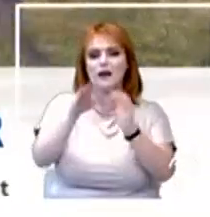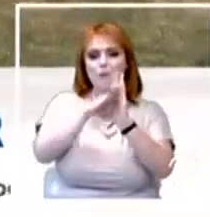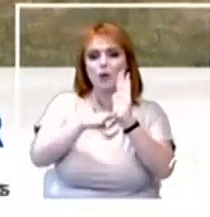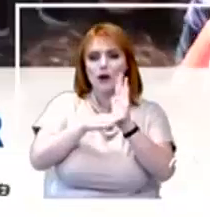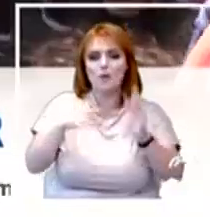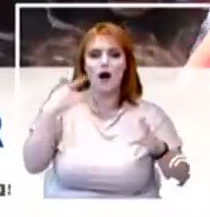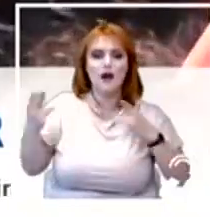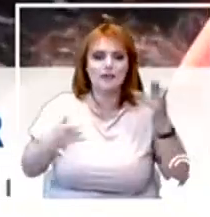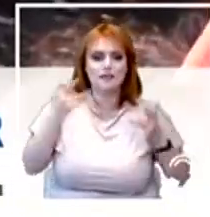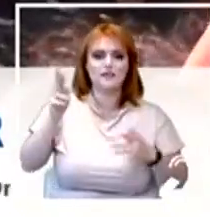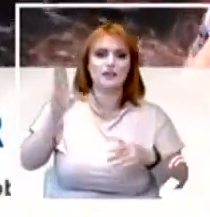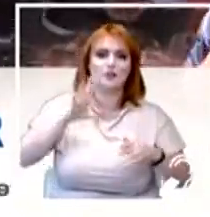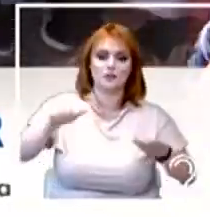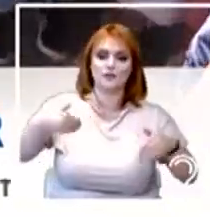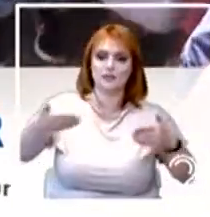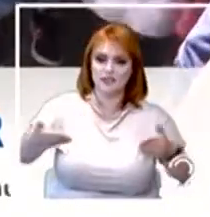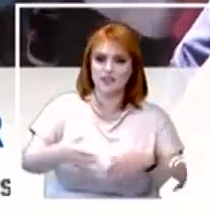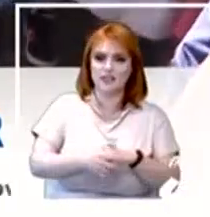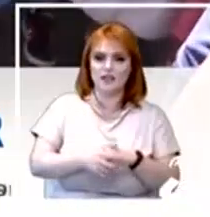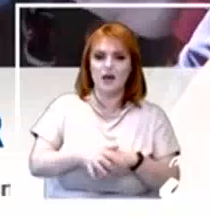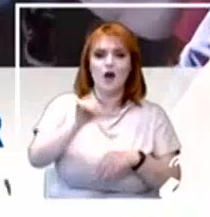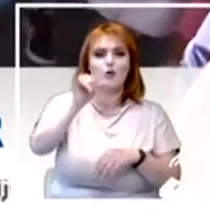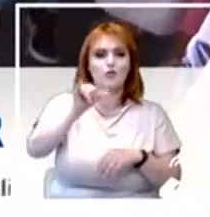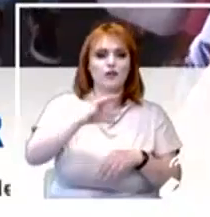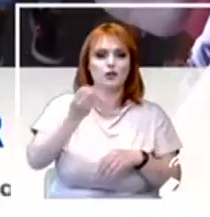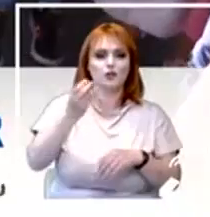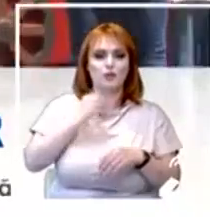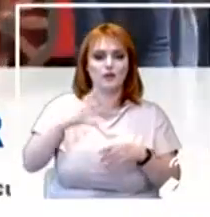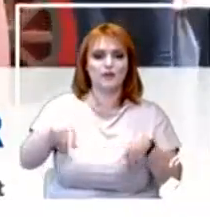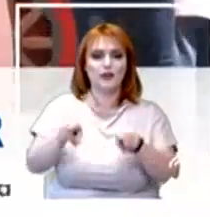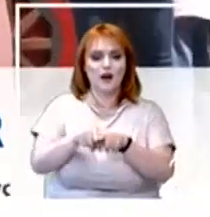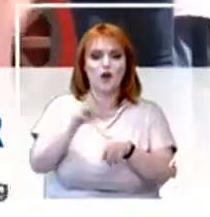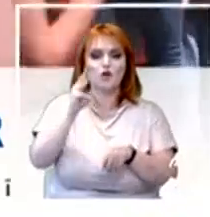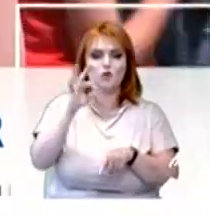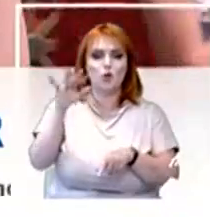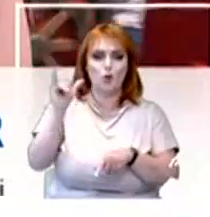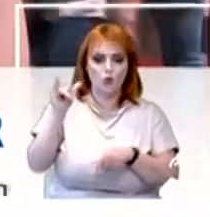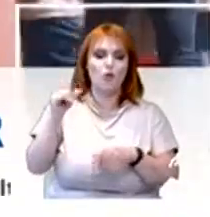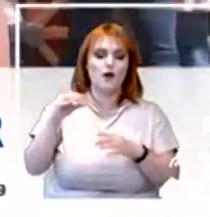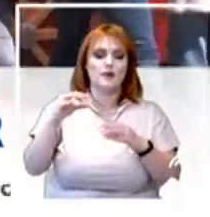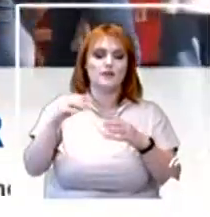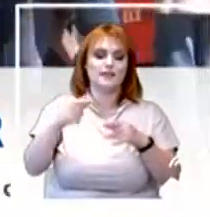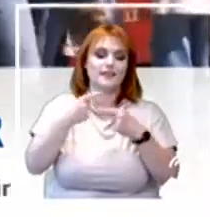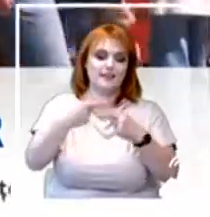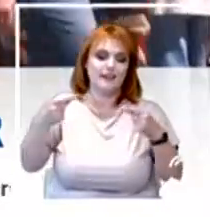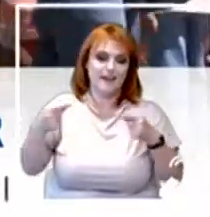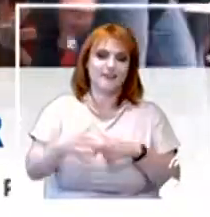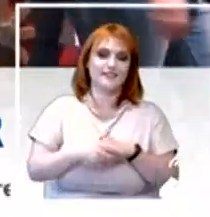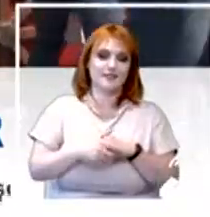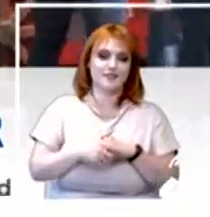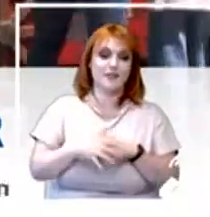de creație din Chișinău, copiii au avut parte și de un show cu baloane de săpun. Pot bucura de ziua de azi, să fie o zi